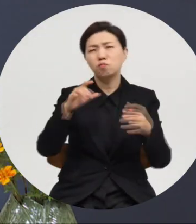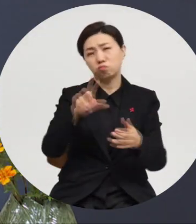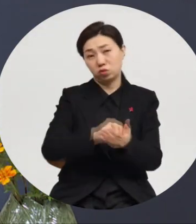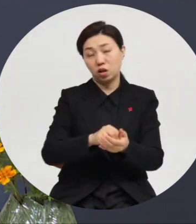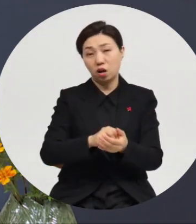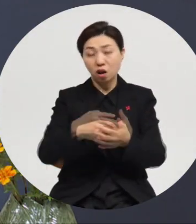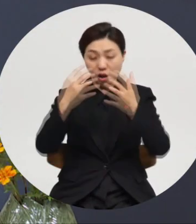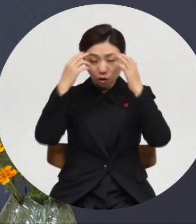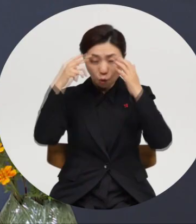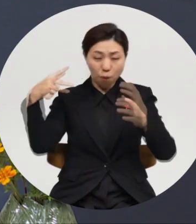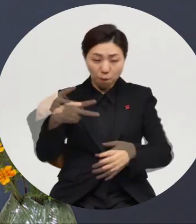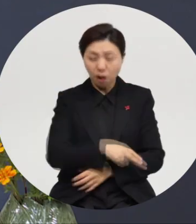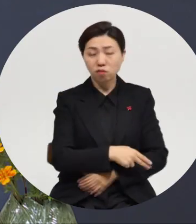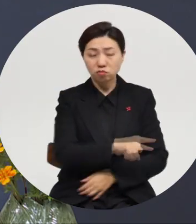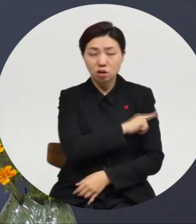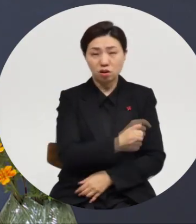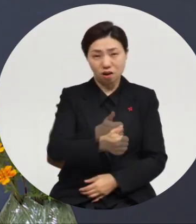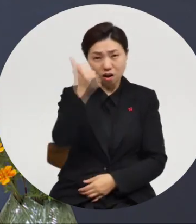버리면 되잖아요.